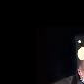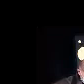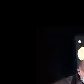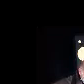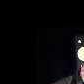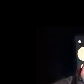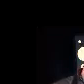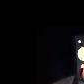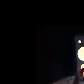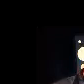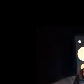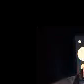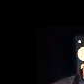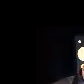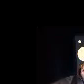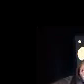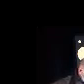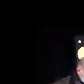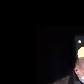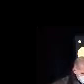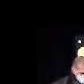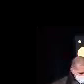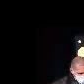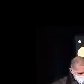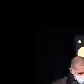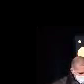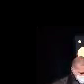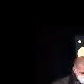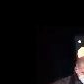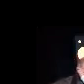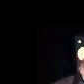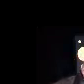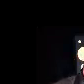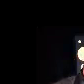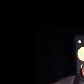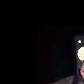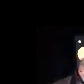moving all over the